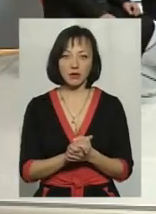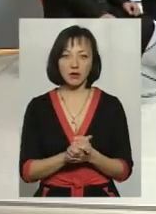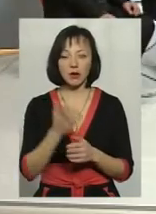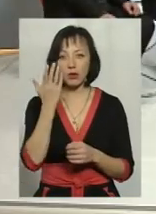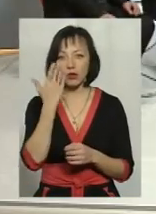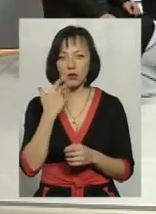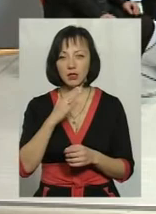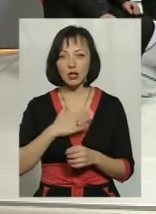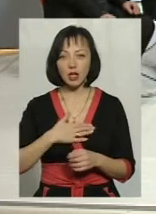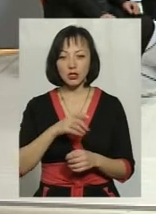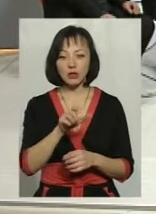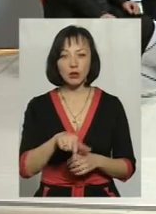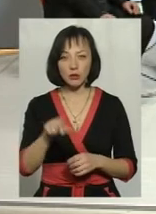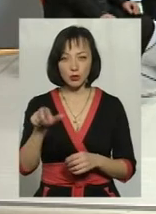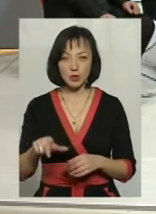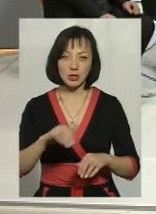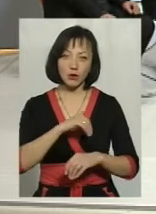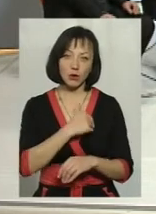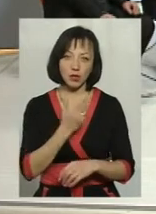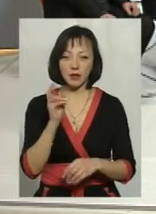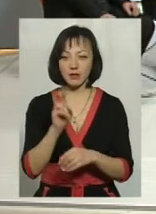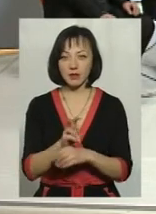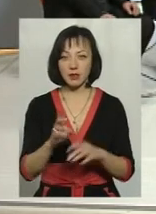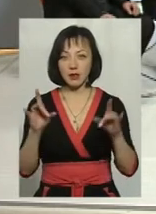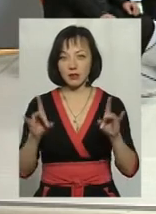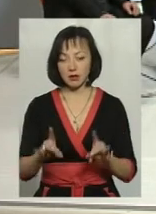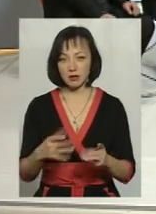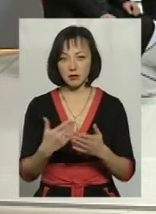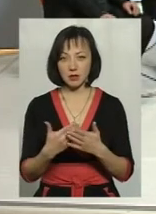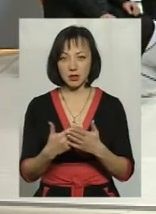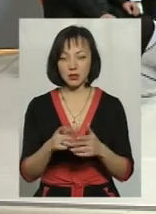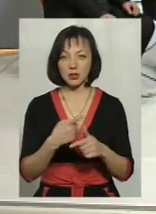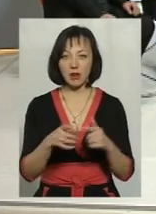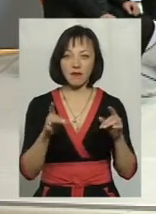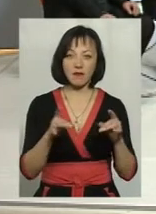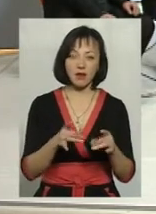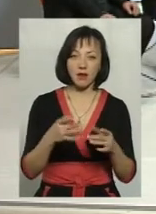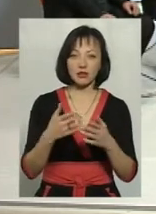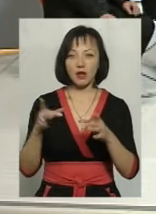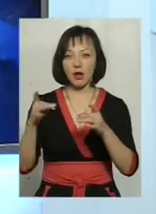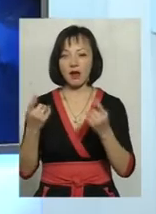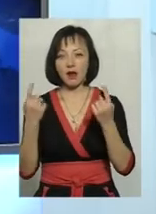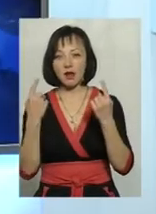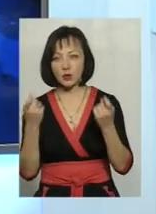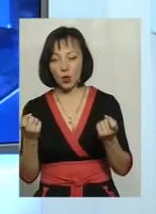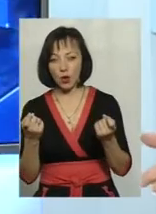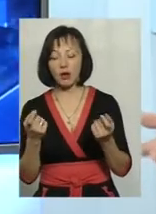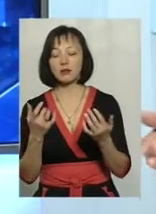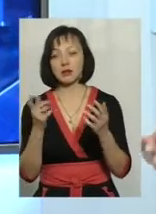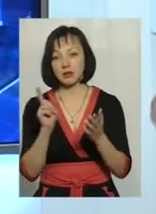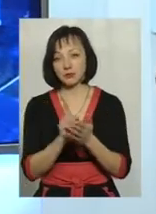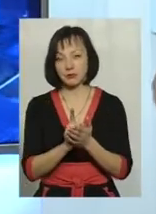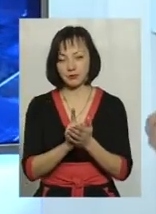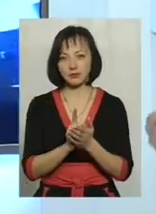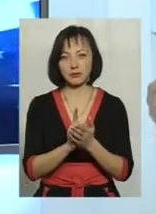Коли наші споживачі, ну, захотіли відвідати заклад ресторанного господарства, чи це кафе, чи це дійсно ресторан, вони теж повинні звернути